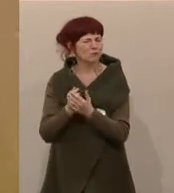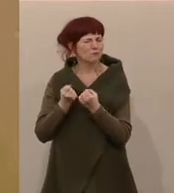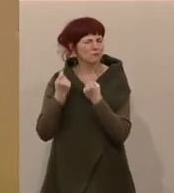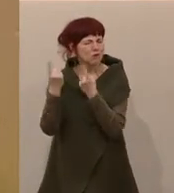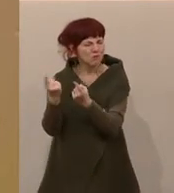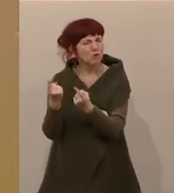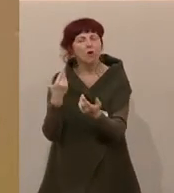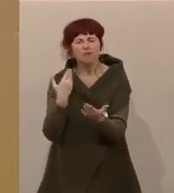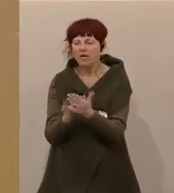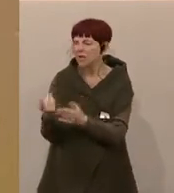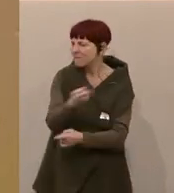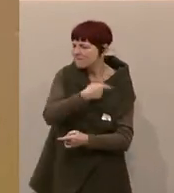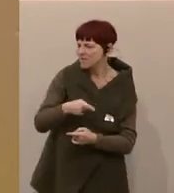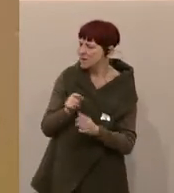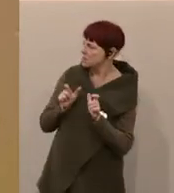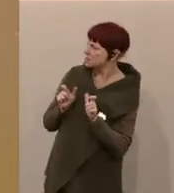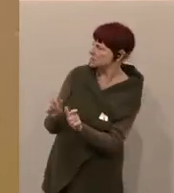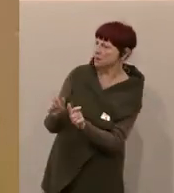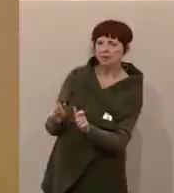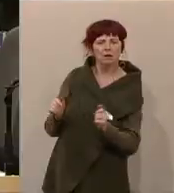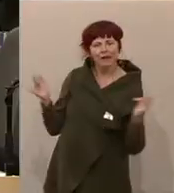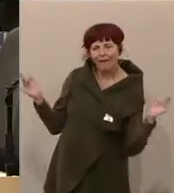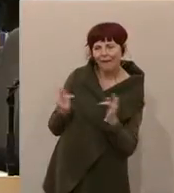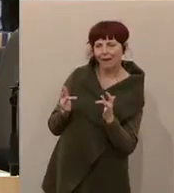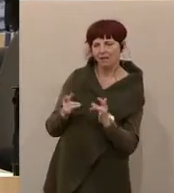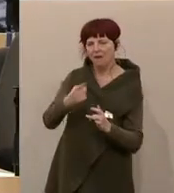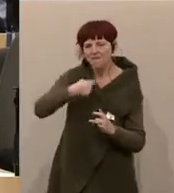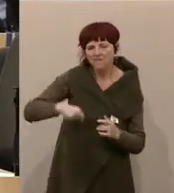massiv dagegen und werden uns für die Kolleginnen und Kollegen einsetzen.